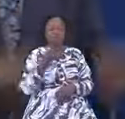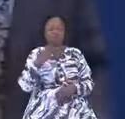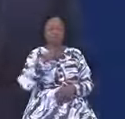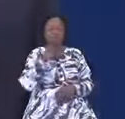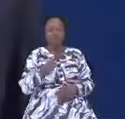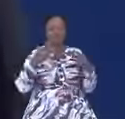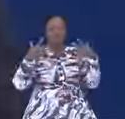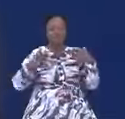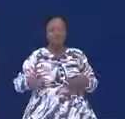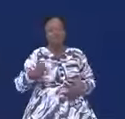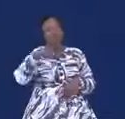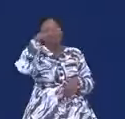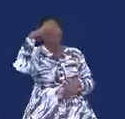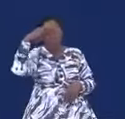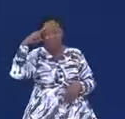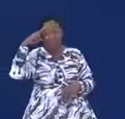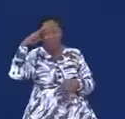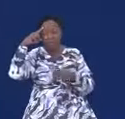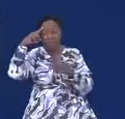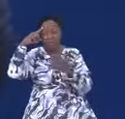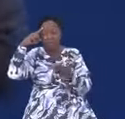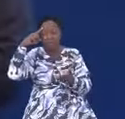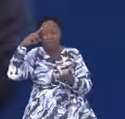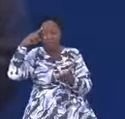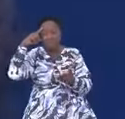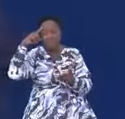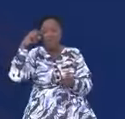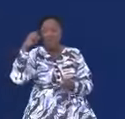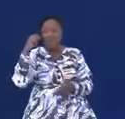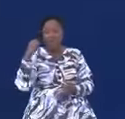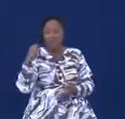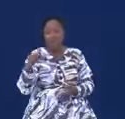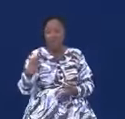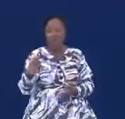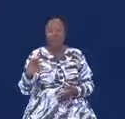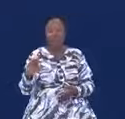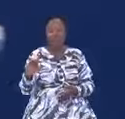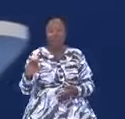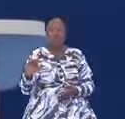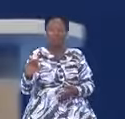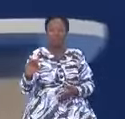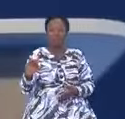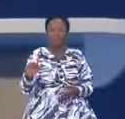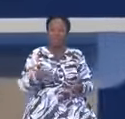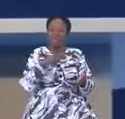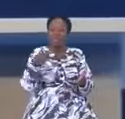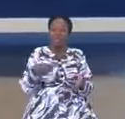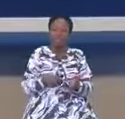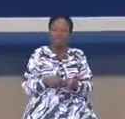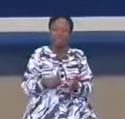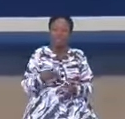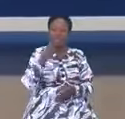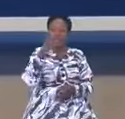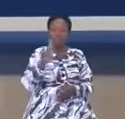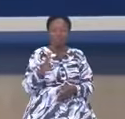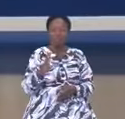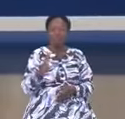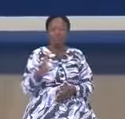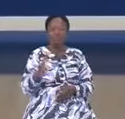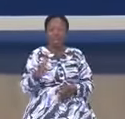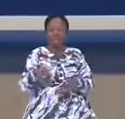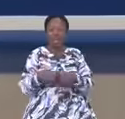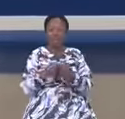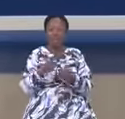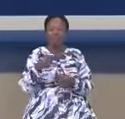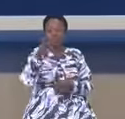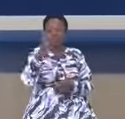ce qui est arrivé à délivrer les enfants d'israël comme il va te délivrer